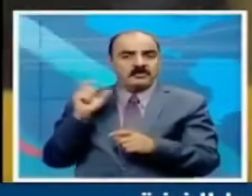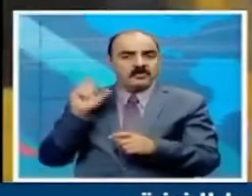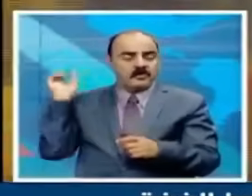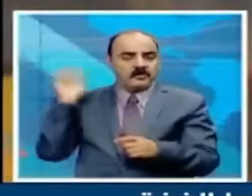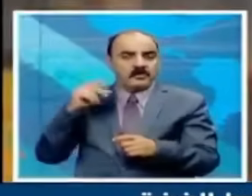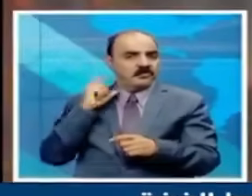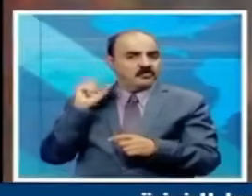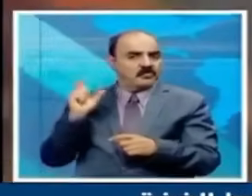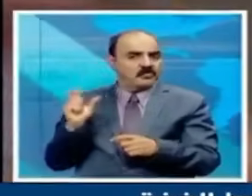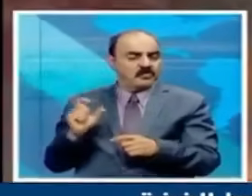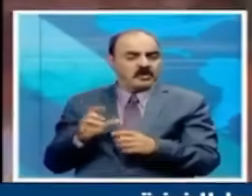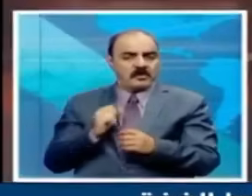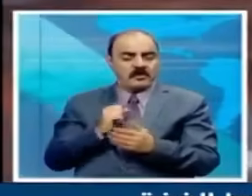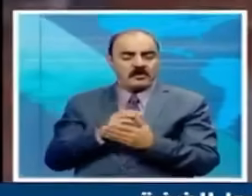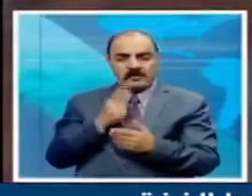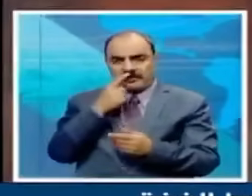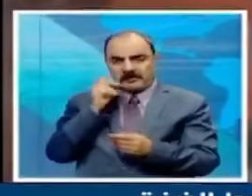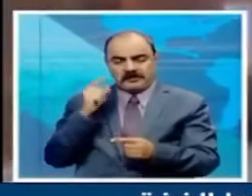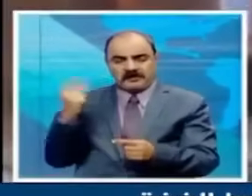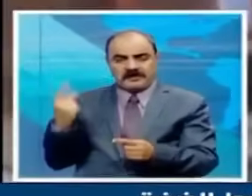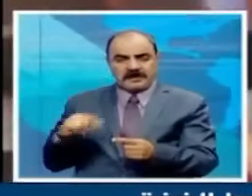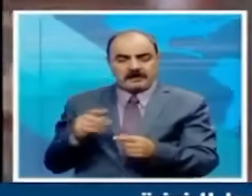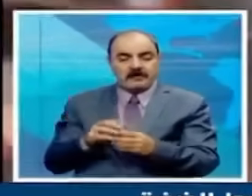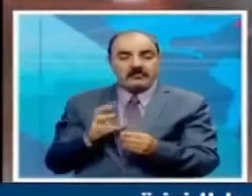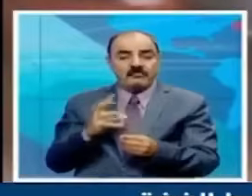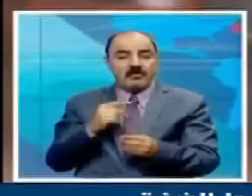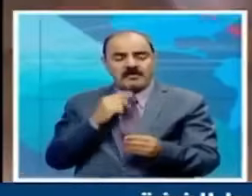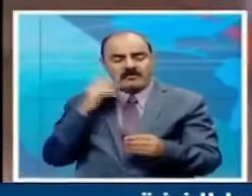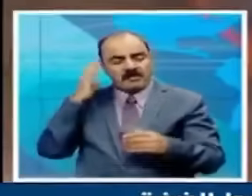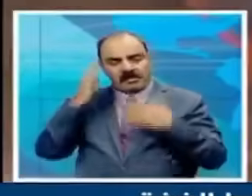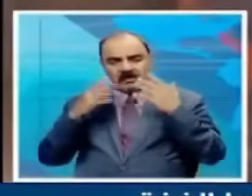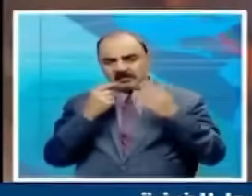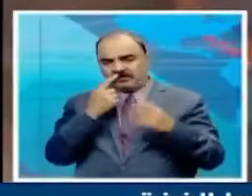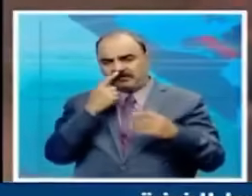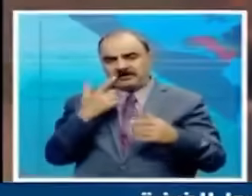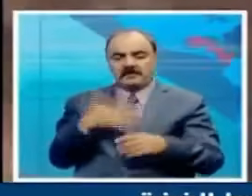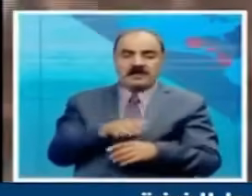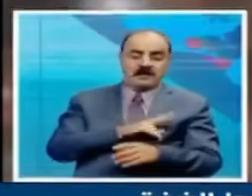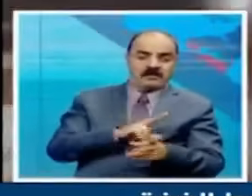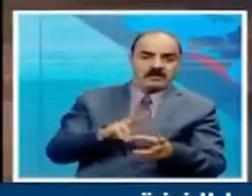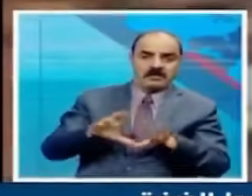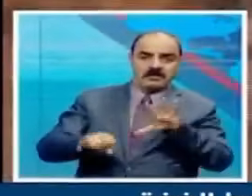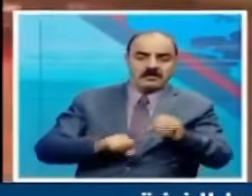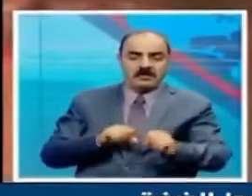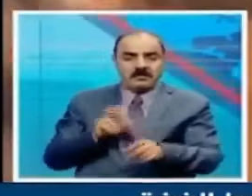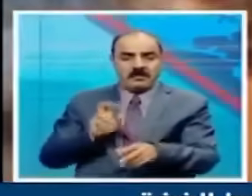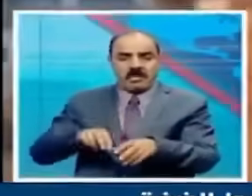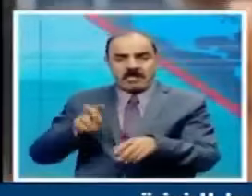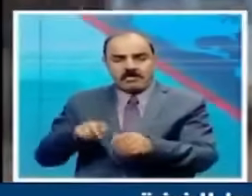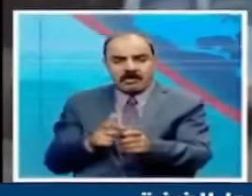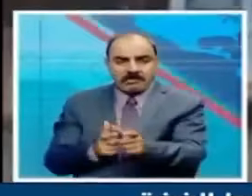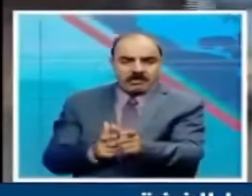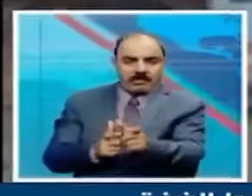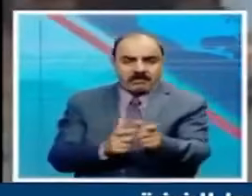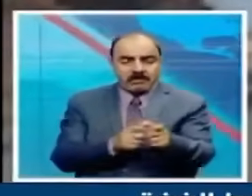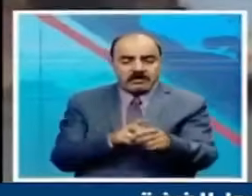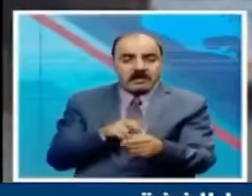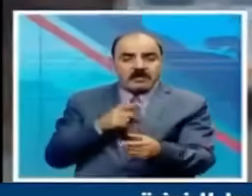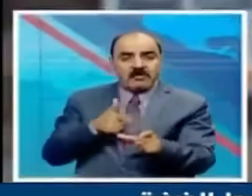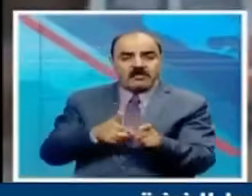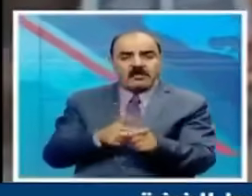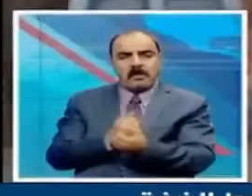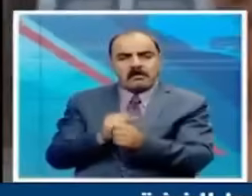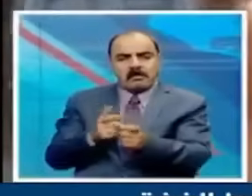الاحتلال قنابل صوت والغاز السام تجاه الشبان الفلسطينيين. كما دهمت قوة راجلة من جيش الاحتلال محطة